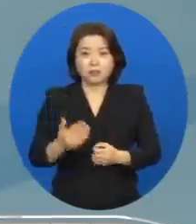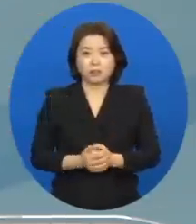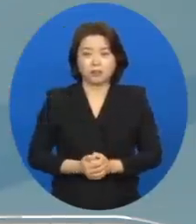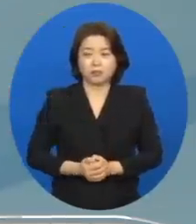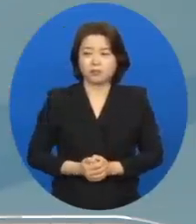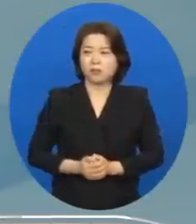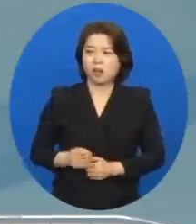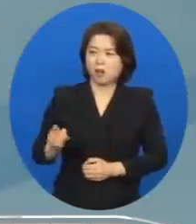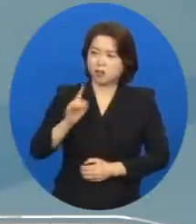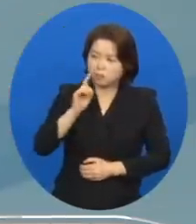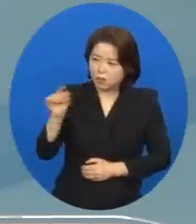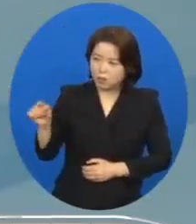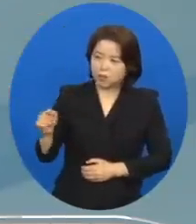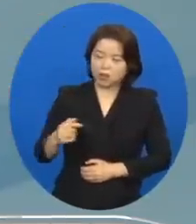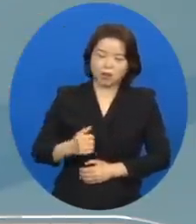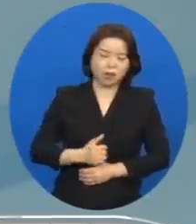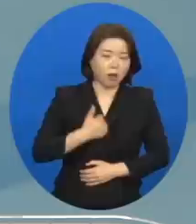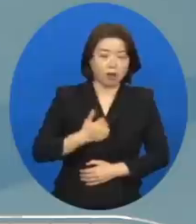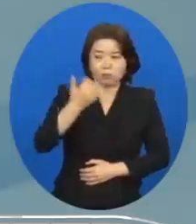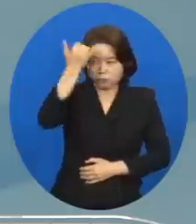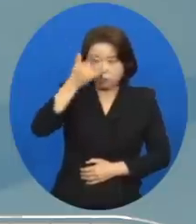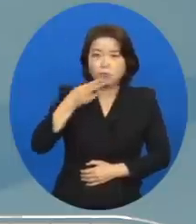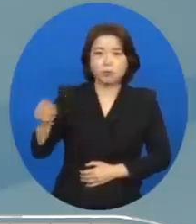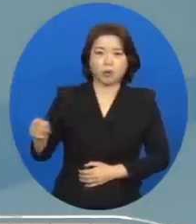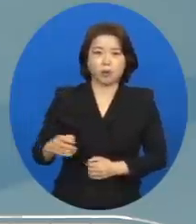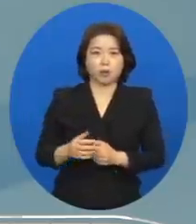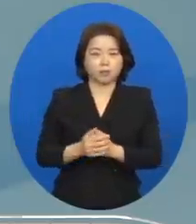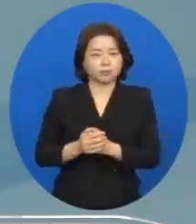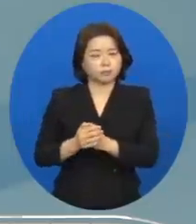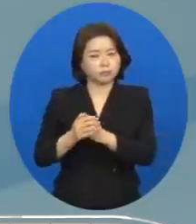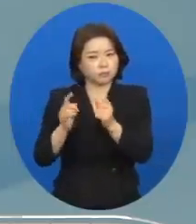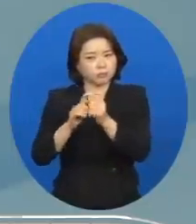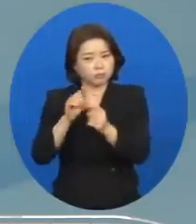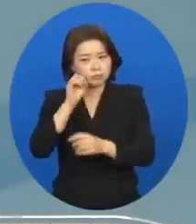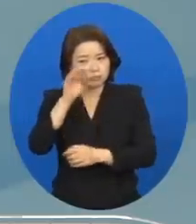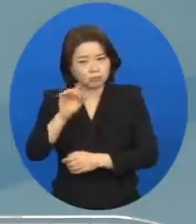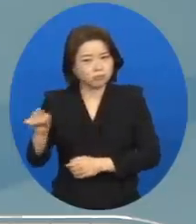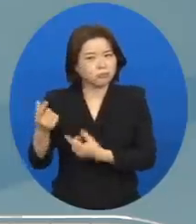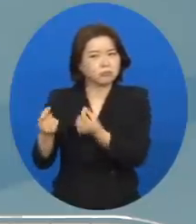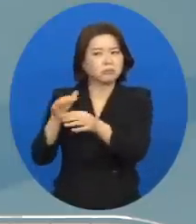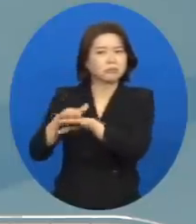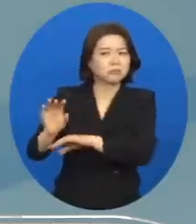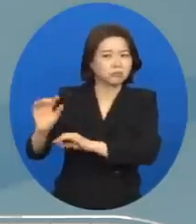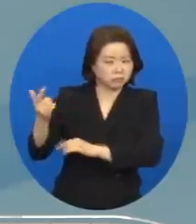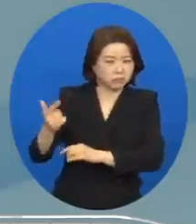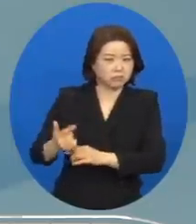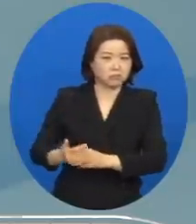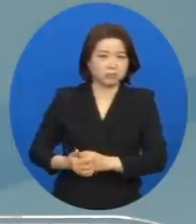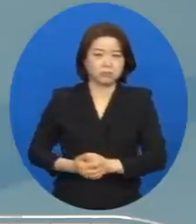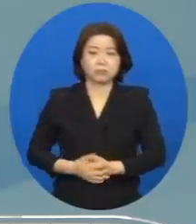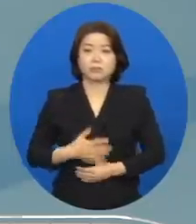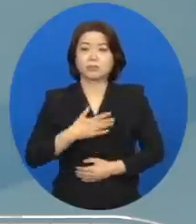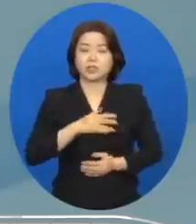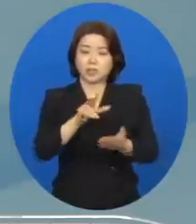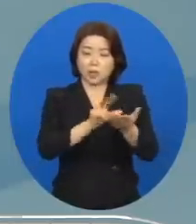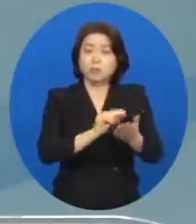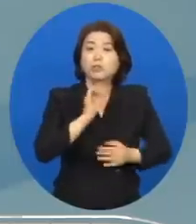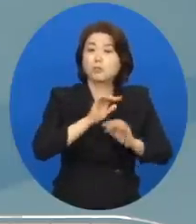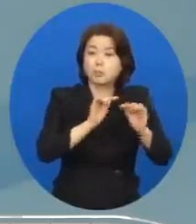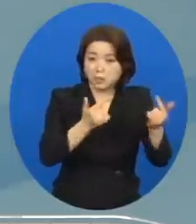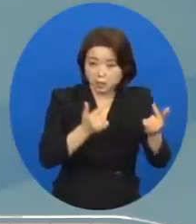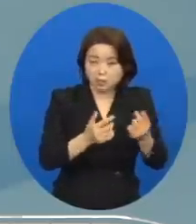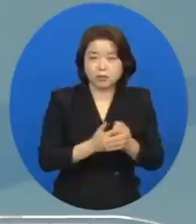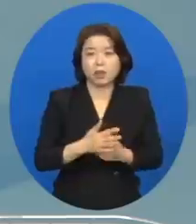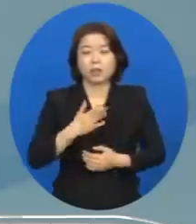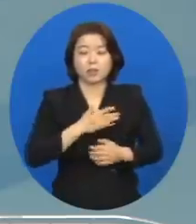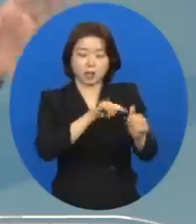너무너무 화가 나더라. 아니 표현을 이렇게 하면 안 되지. 그리고 제 문제만 아니고